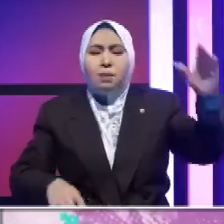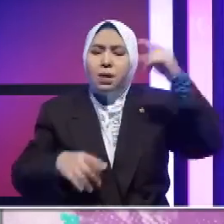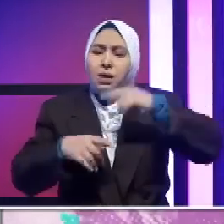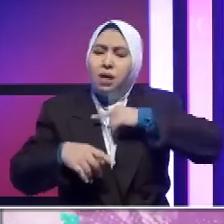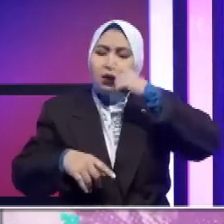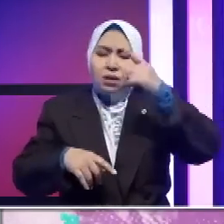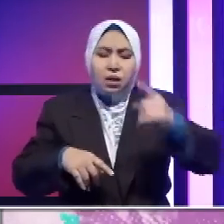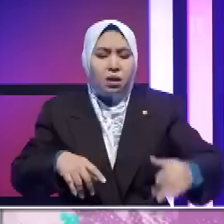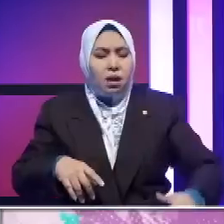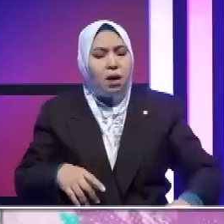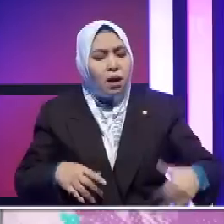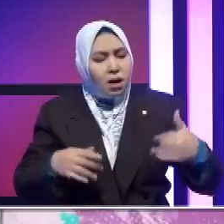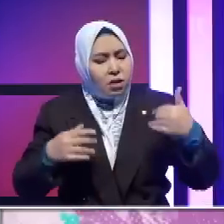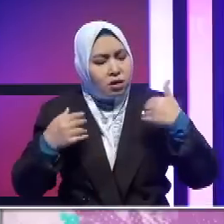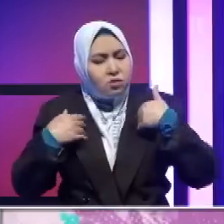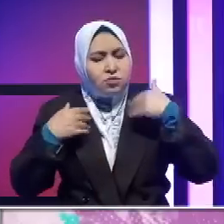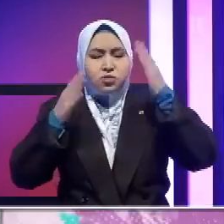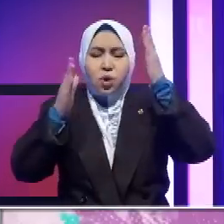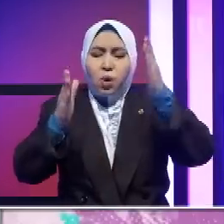وقال رجل